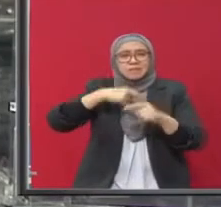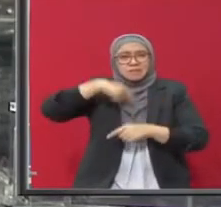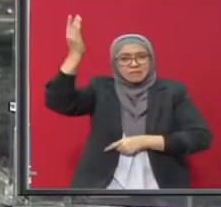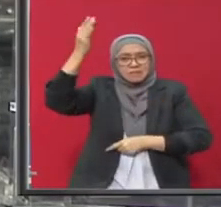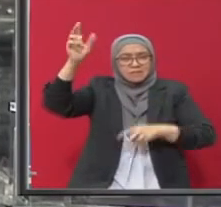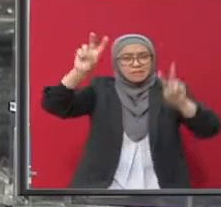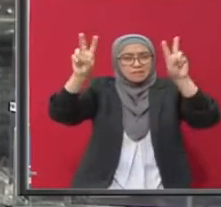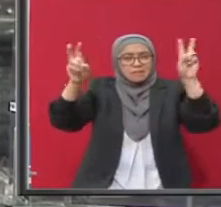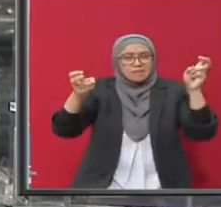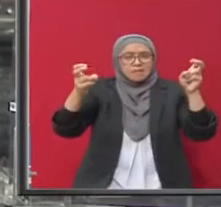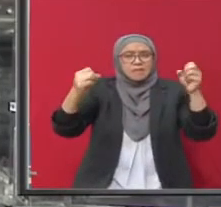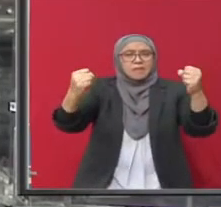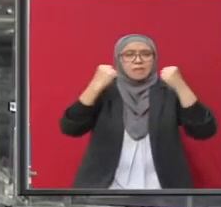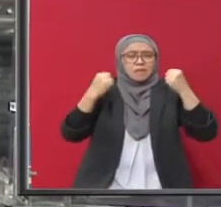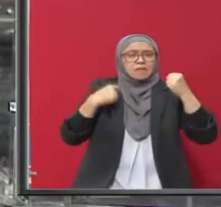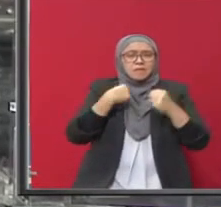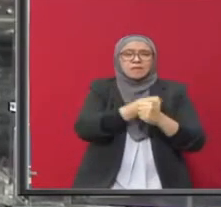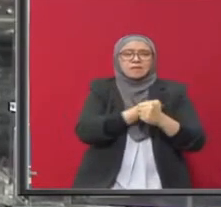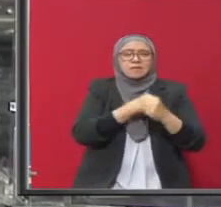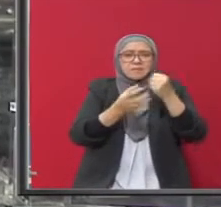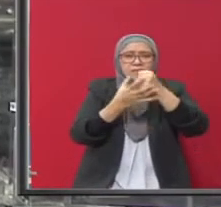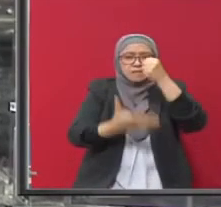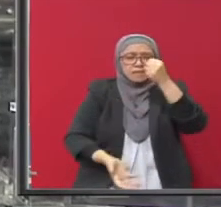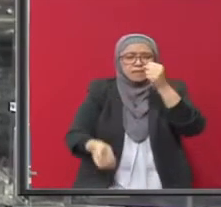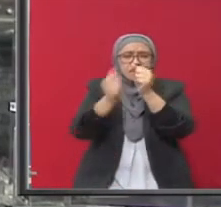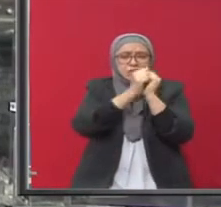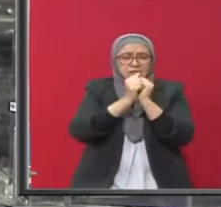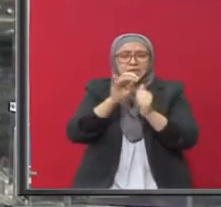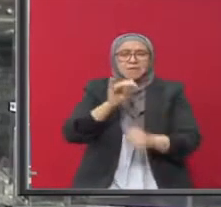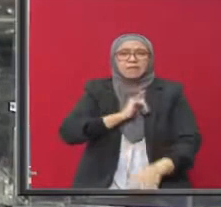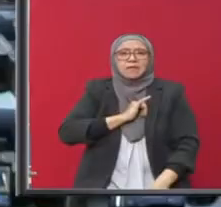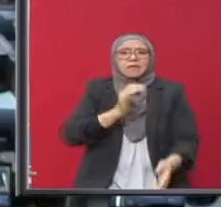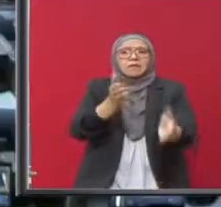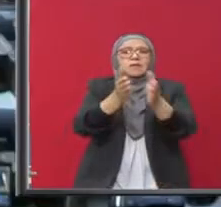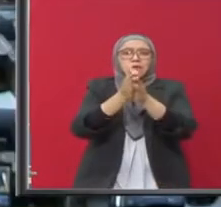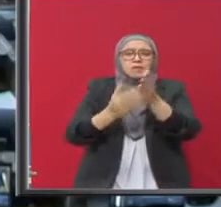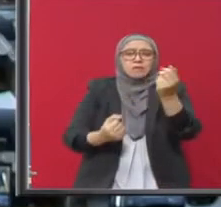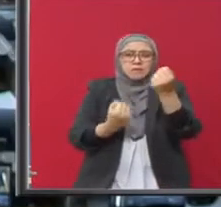Teguh Kita Menang Bersama, dan saya mohon menyokong. Terima kasih, Yang Berhormat.